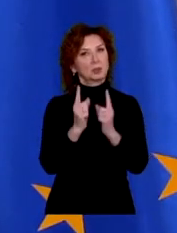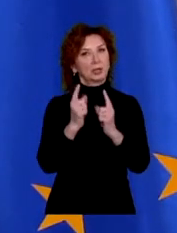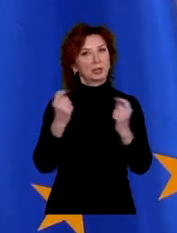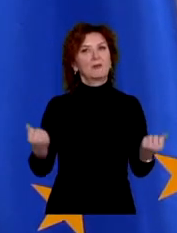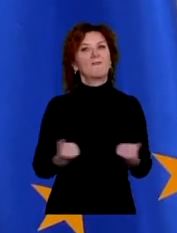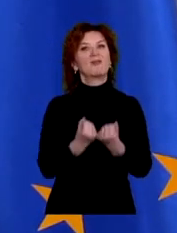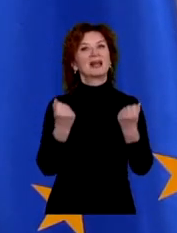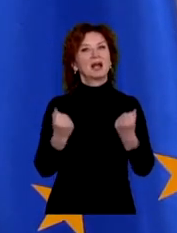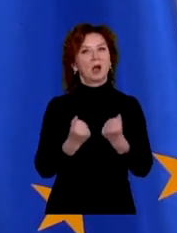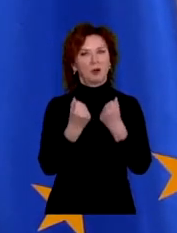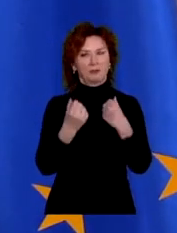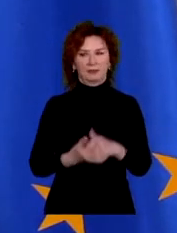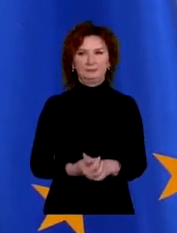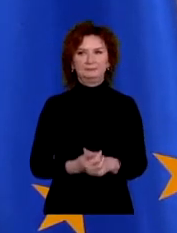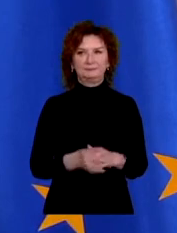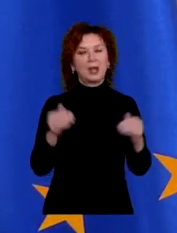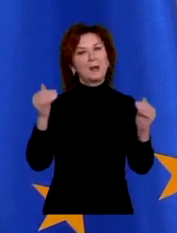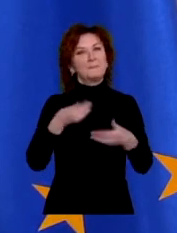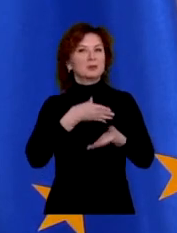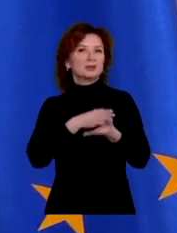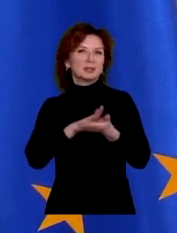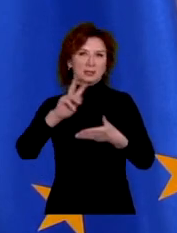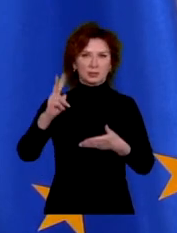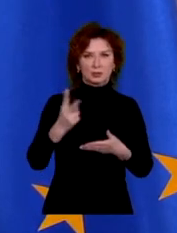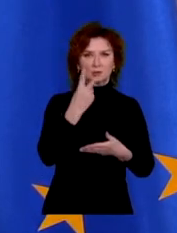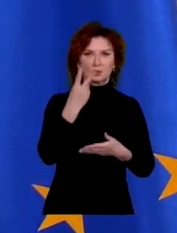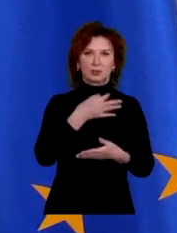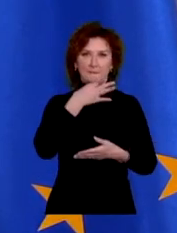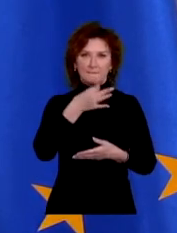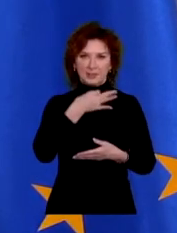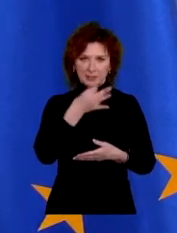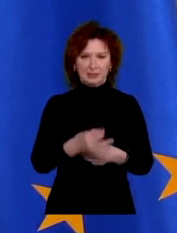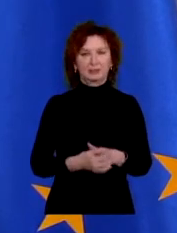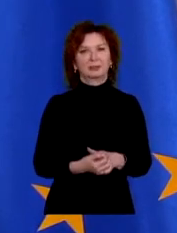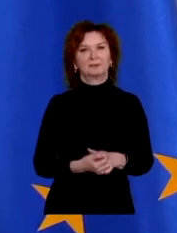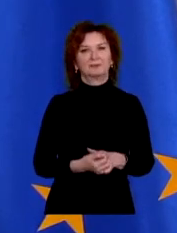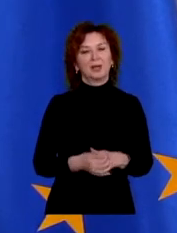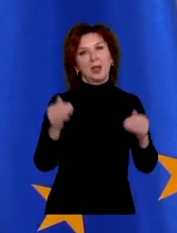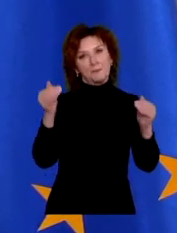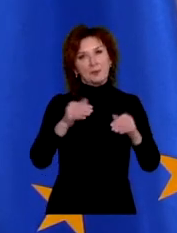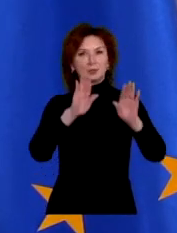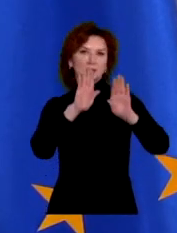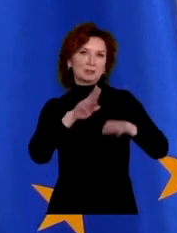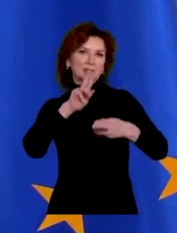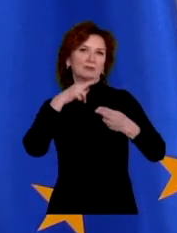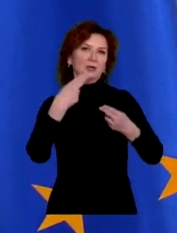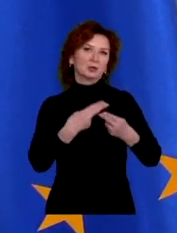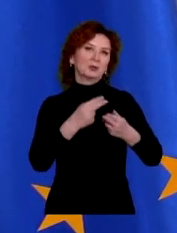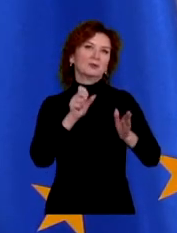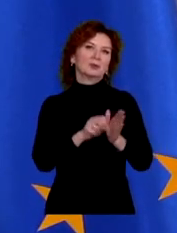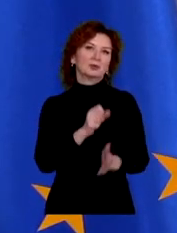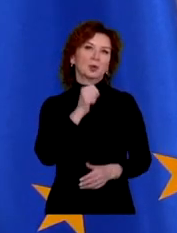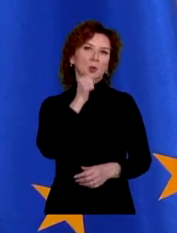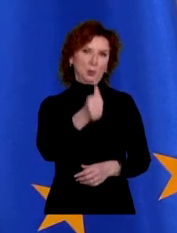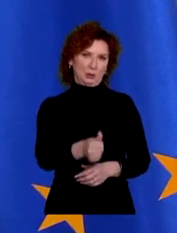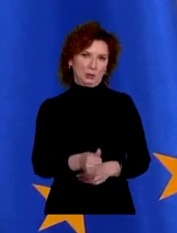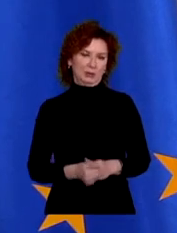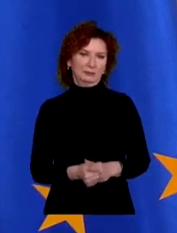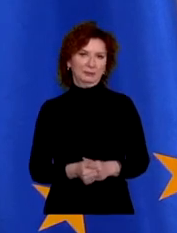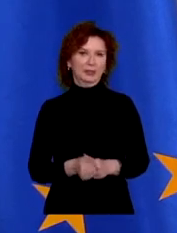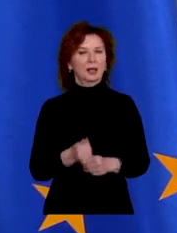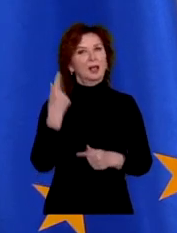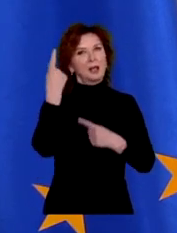drugiego pytania, na które jednak zostawię odpowiedź do dnia jutrzejszego. Myślę, że tutaj jest